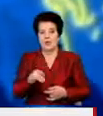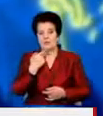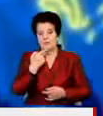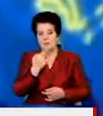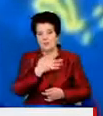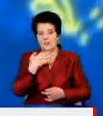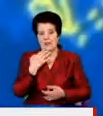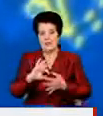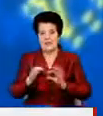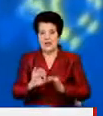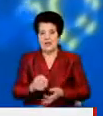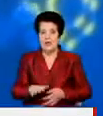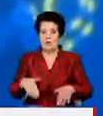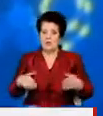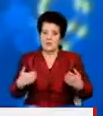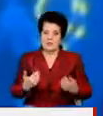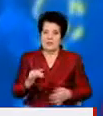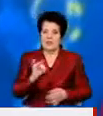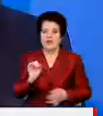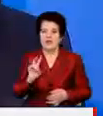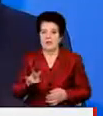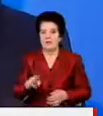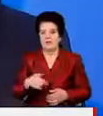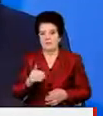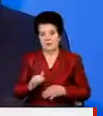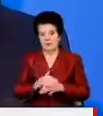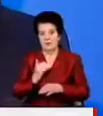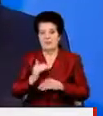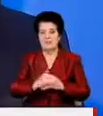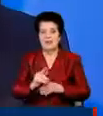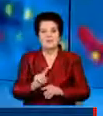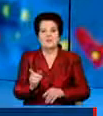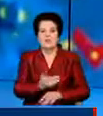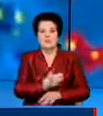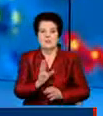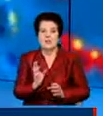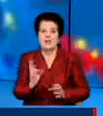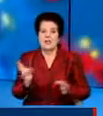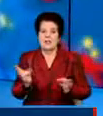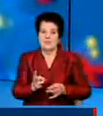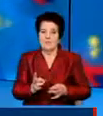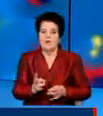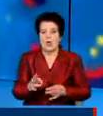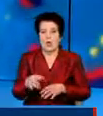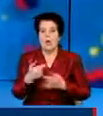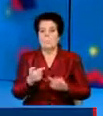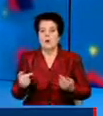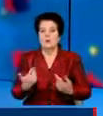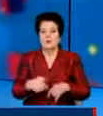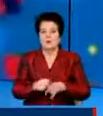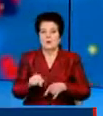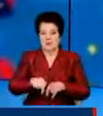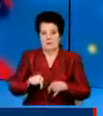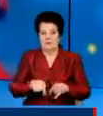multe detalii. Bună seara, Iulian, bine ai venit! Bună seara, Victoria! De ce a fost nevoie de un asemenea produs pe piața media din Republica